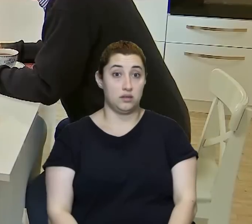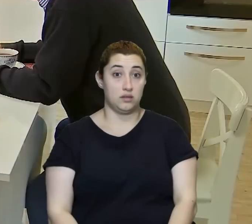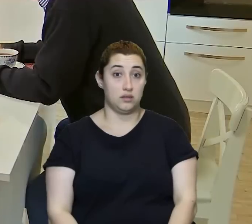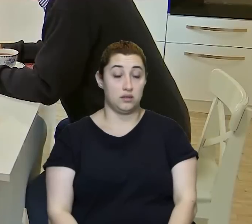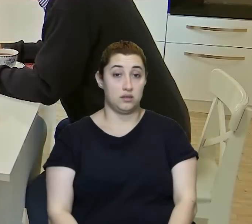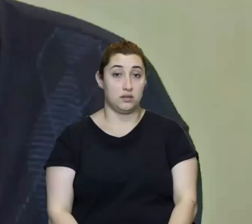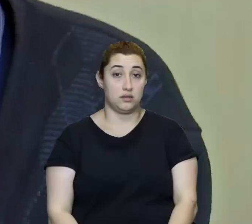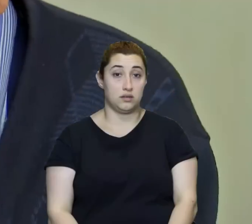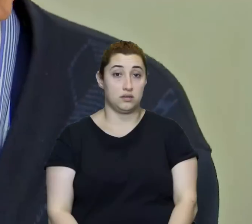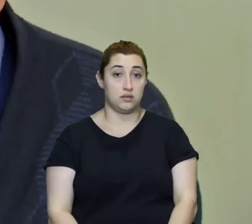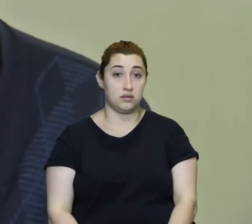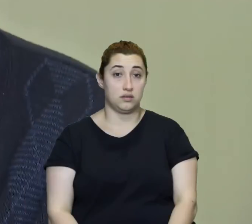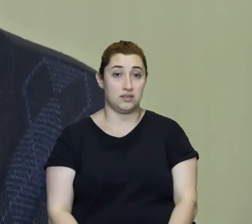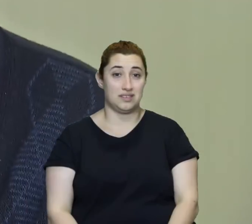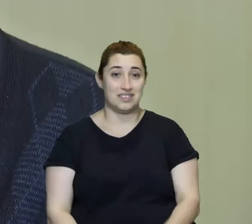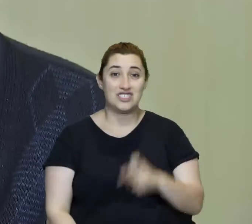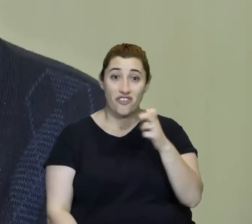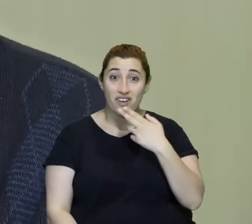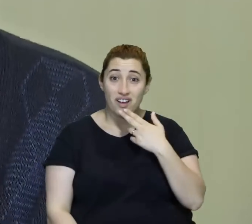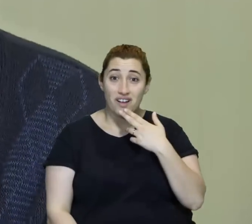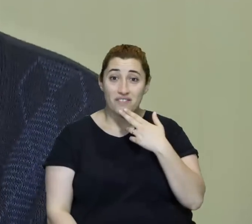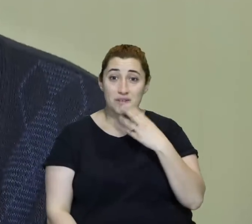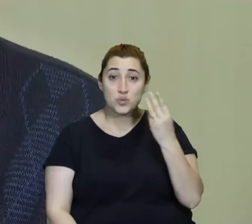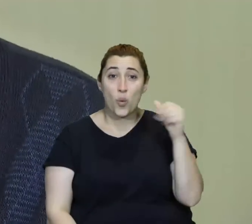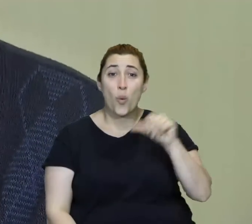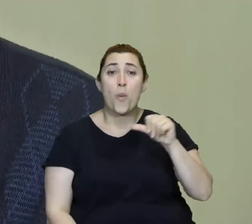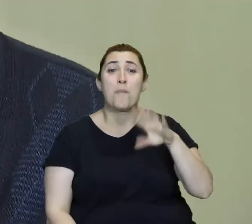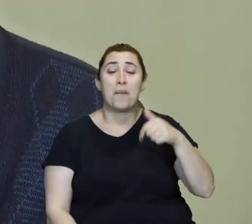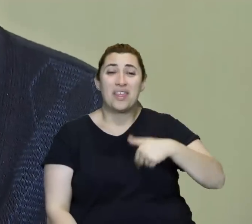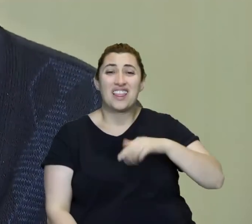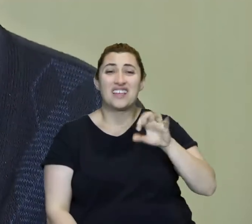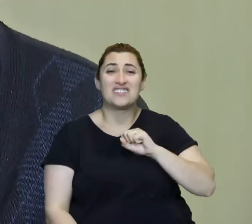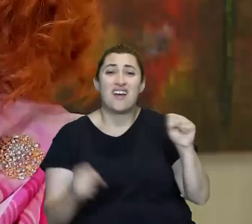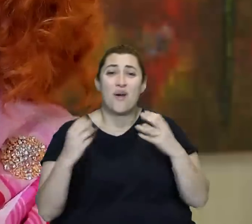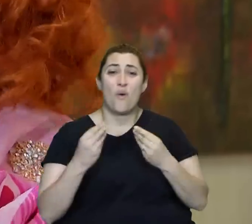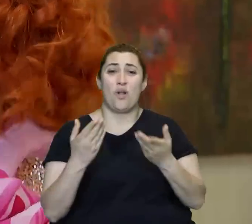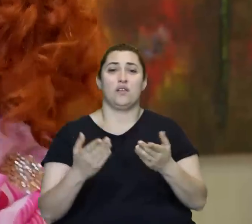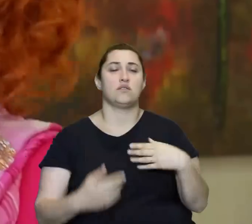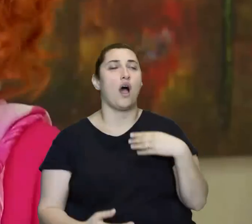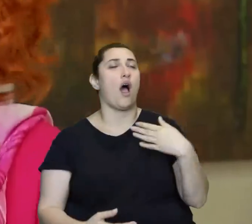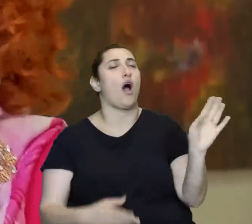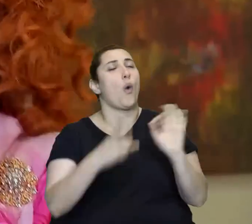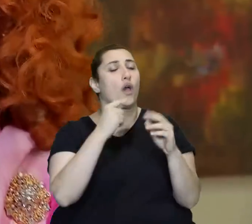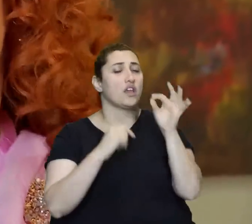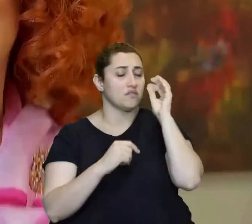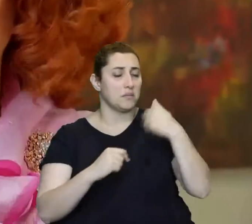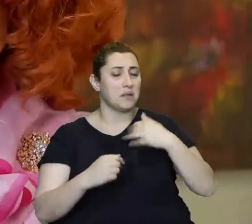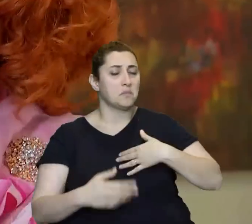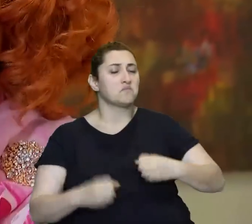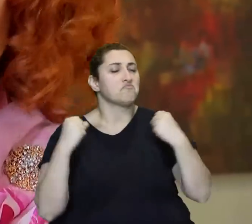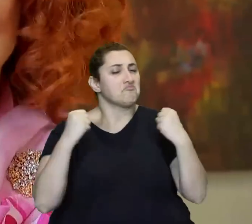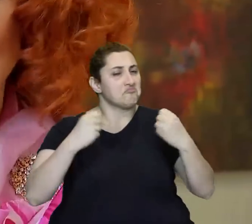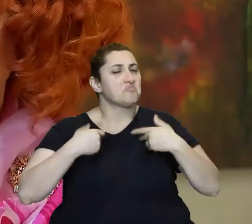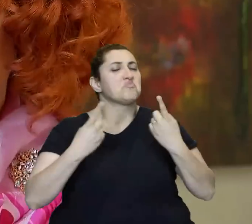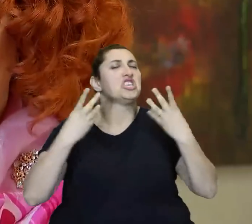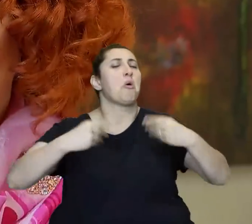Pul biberi yoğurda boca ediyor. Cevriye Hanım, fazla koymayın. Midenize dokunur sonra. Ay Ökkeş Efendi, benim midem çelik gibi